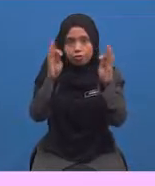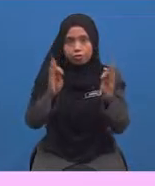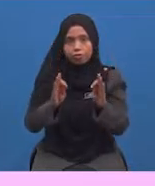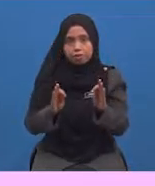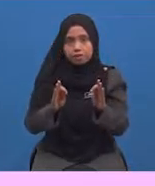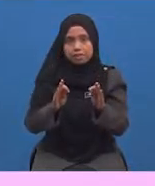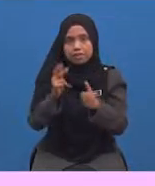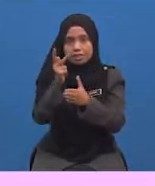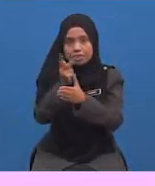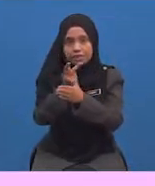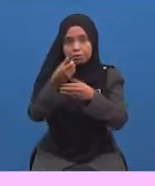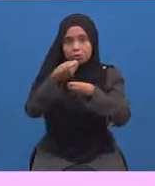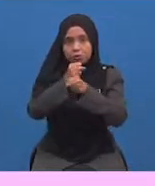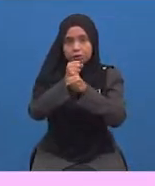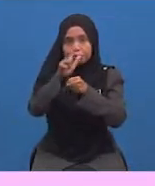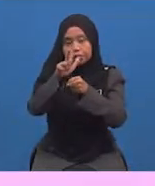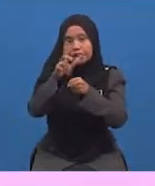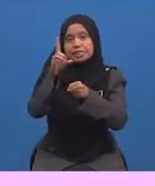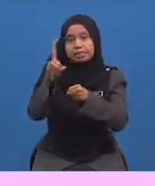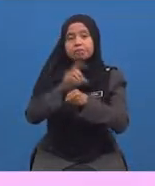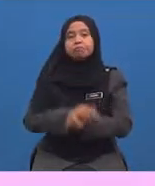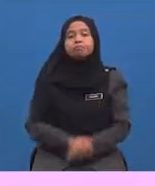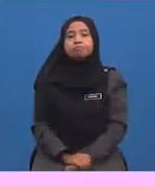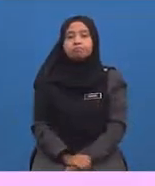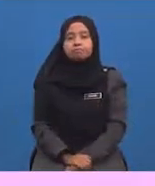bentuk geometri 3 dimensi.